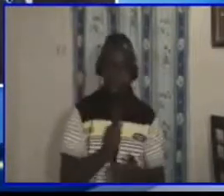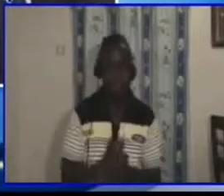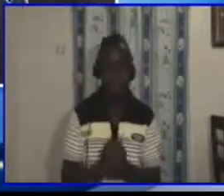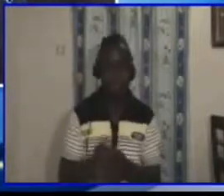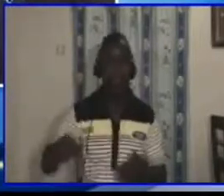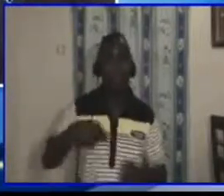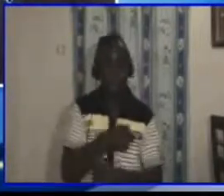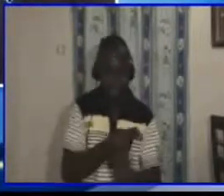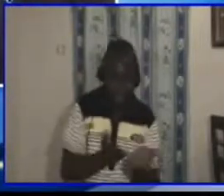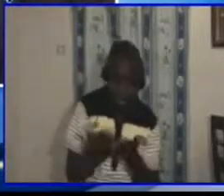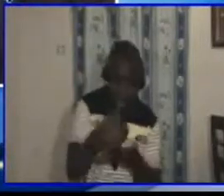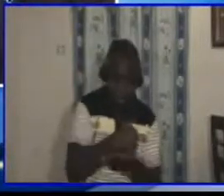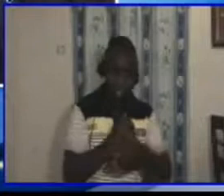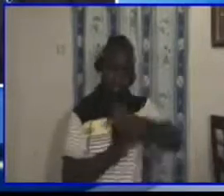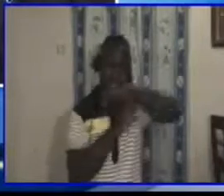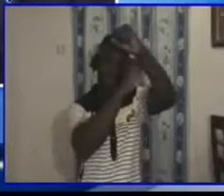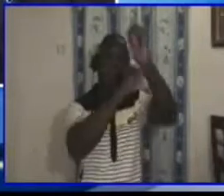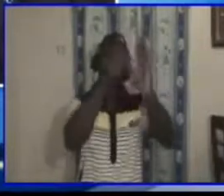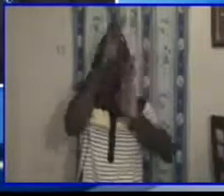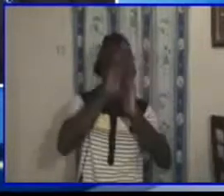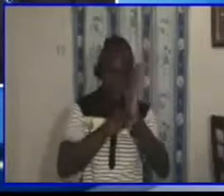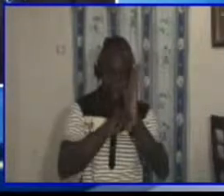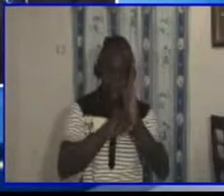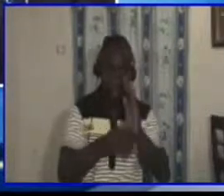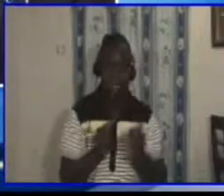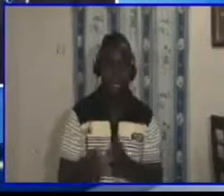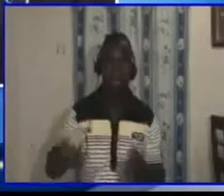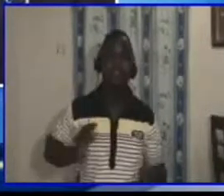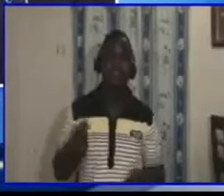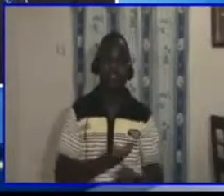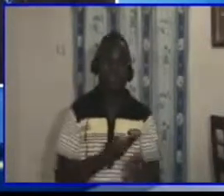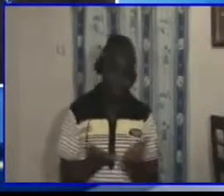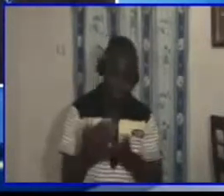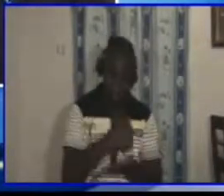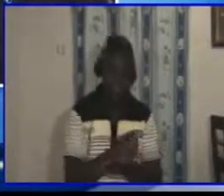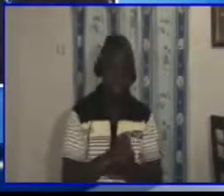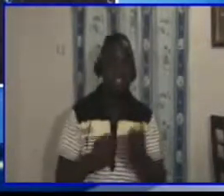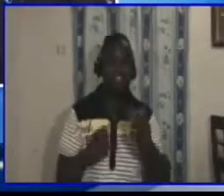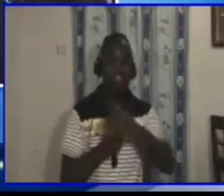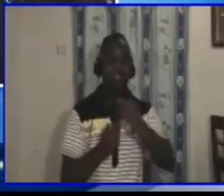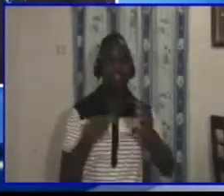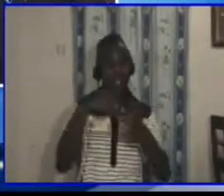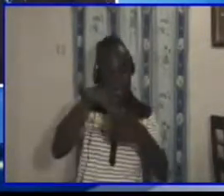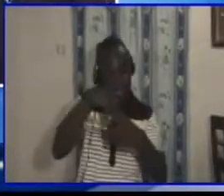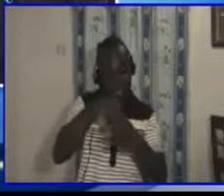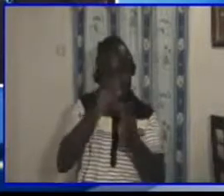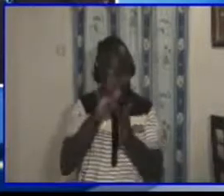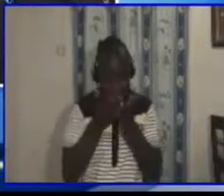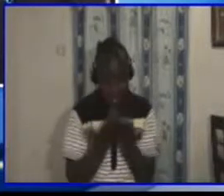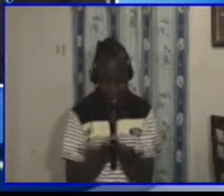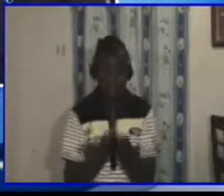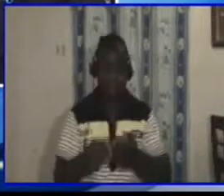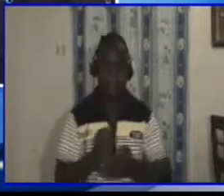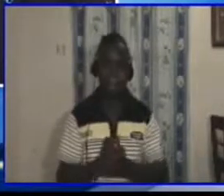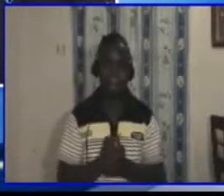nessuno prega nostro spirito santo che sei nei cieli indietro al